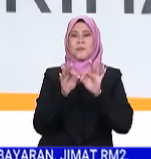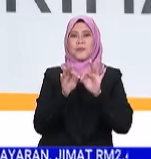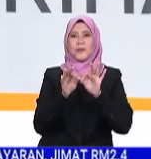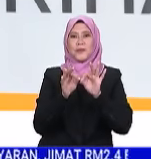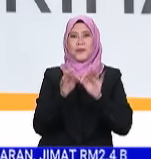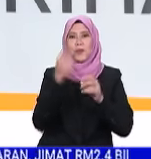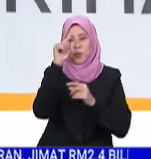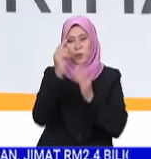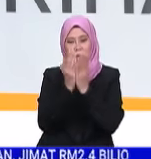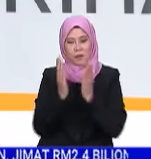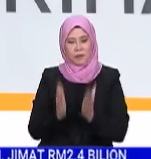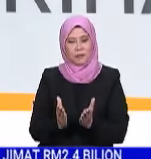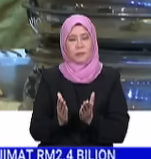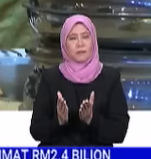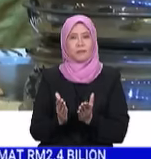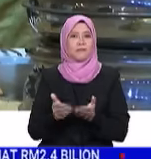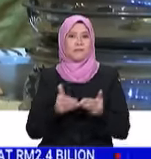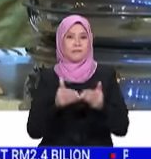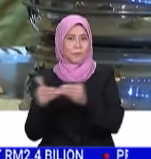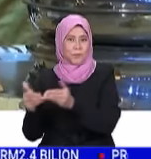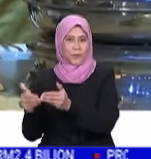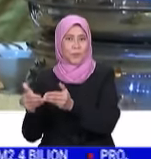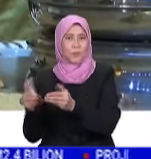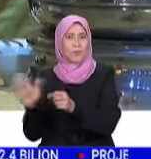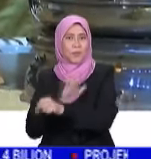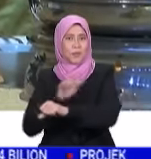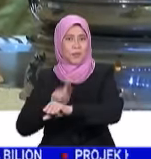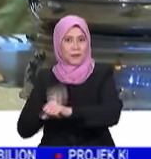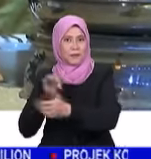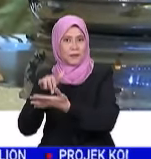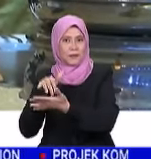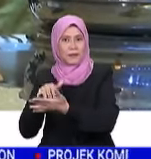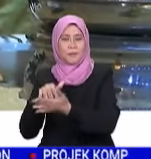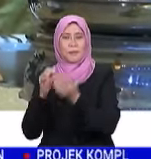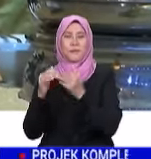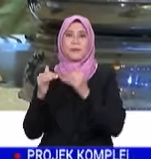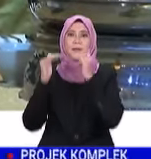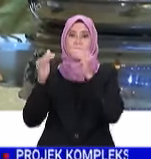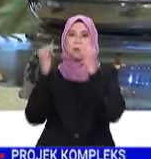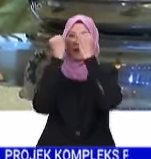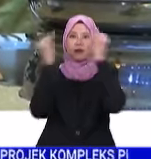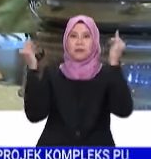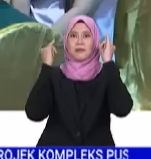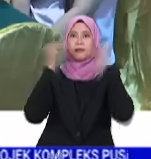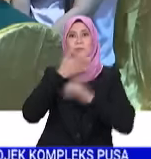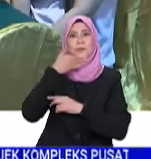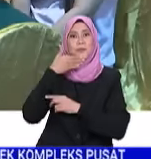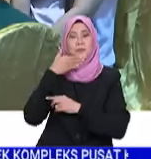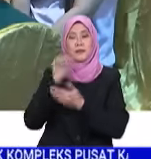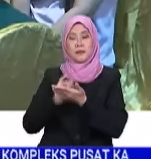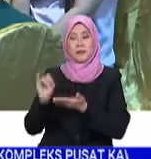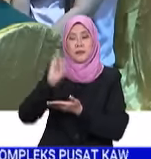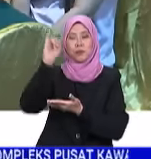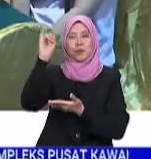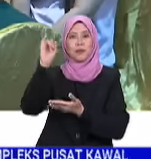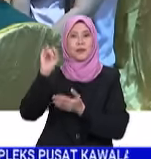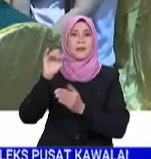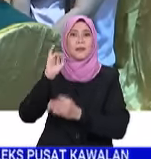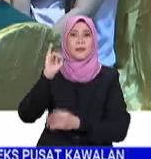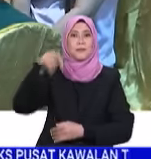yang telah mendapat tawaran melanjutkan pengajian sepenuh masa di peringkat ijazah Sarjana Muda di Institut pendidikan tinggi